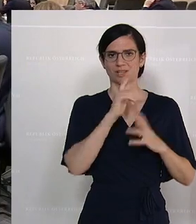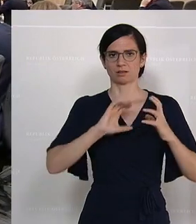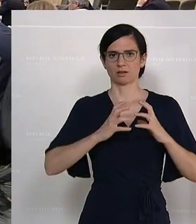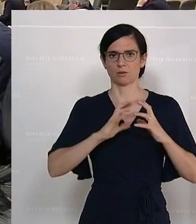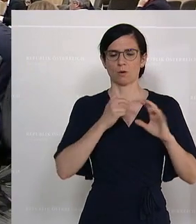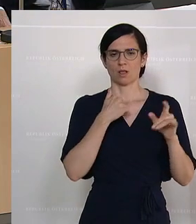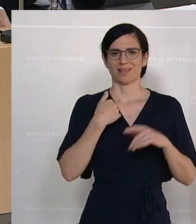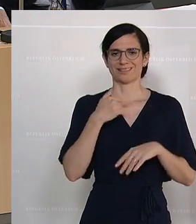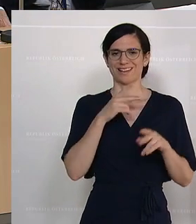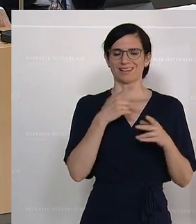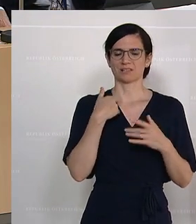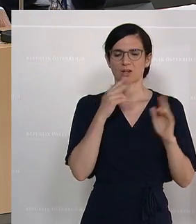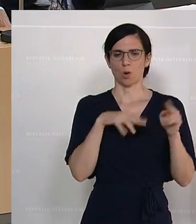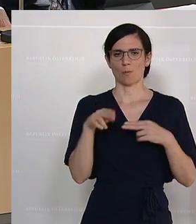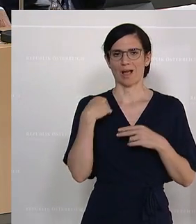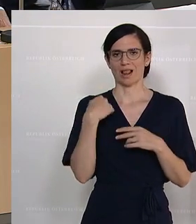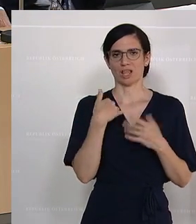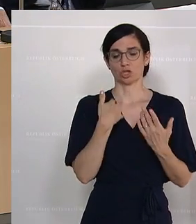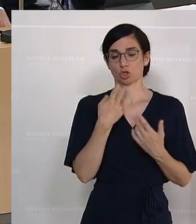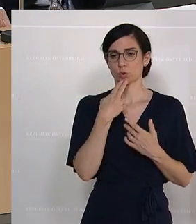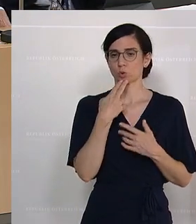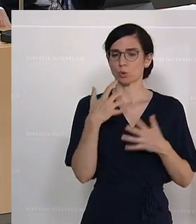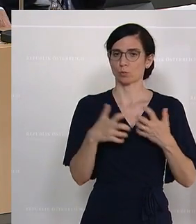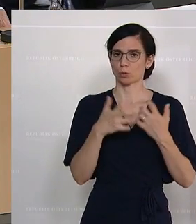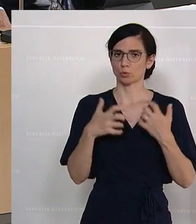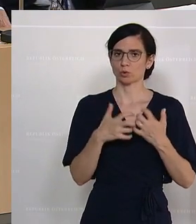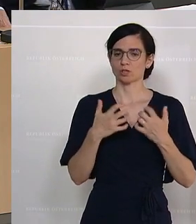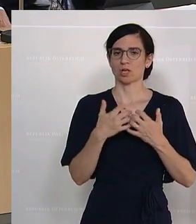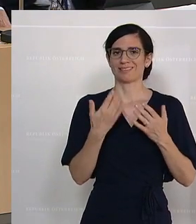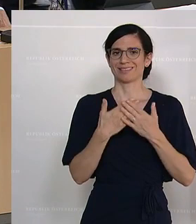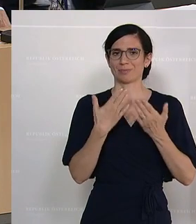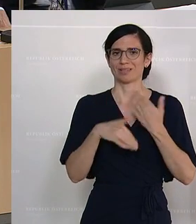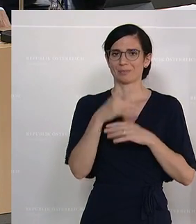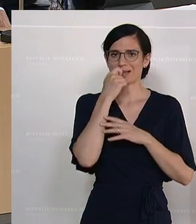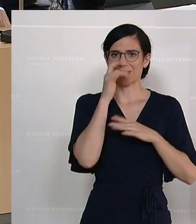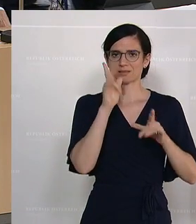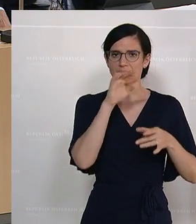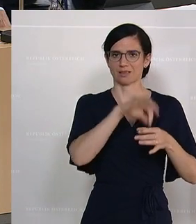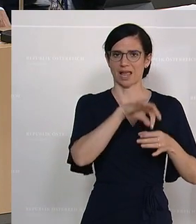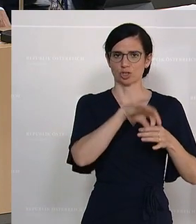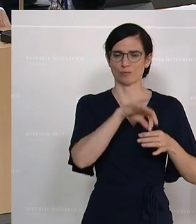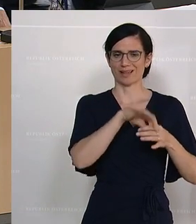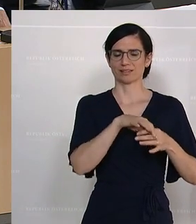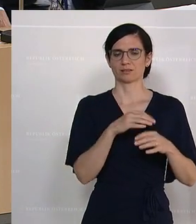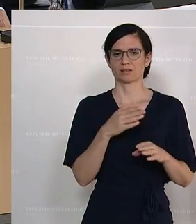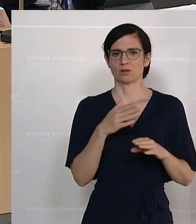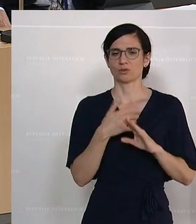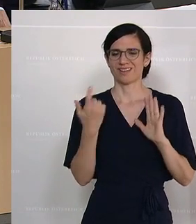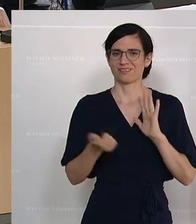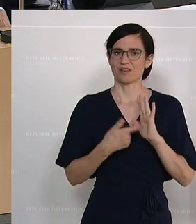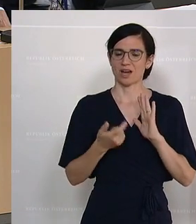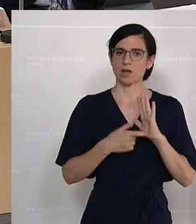stromproduktion damit mehr gas aus der stromproduktion raus kann und ein gespeichert werden kann und als voraussetzung für diesen